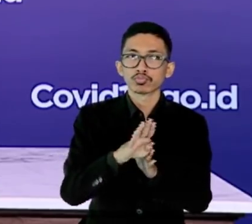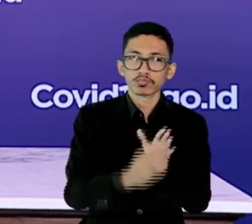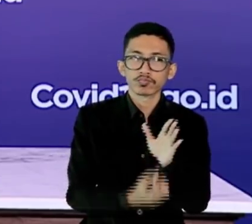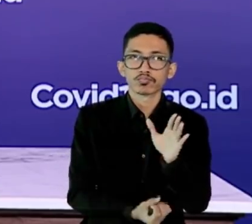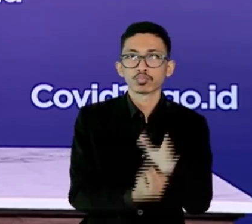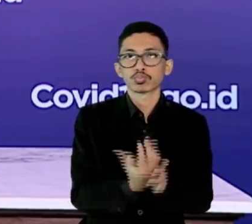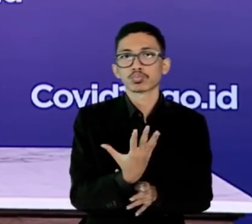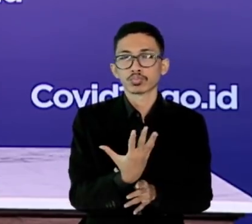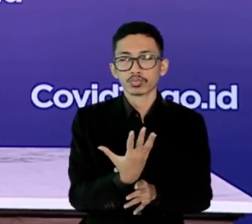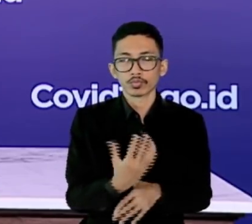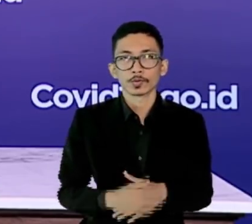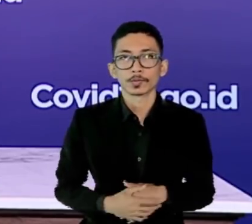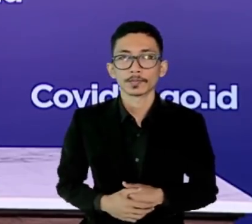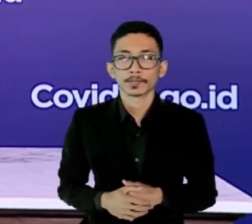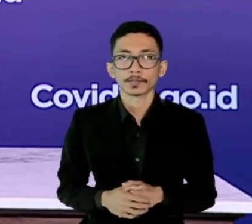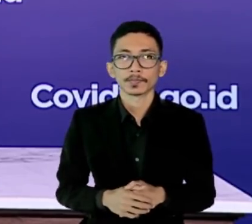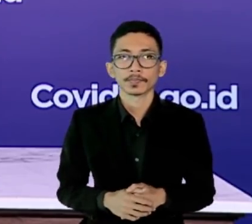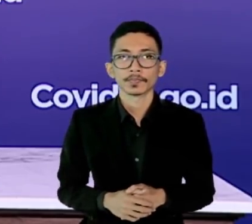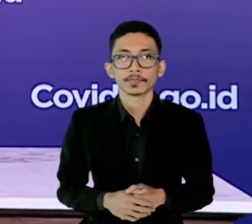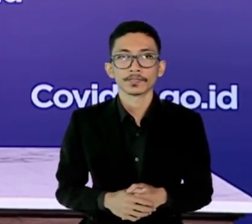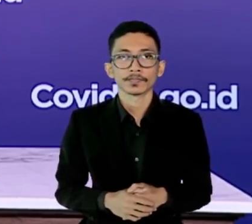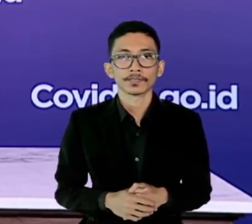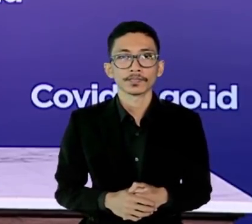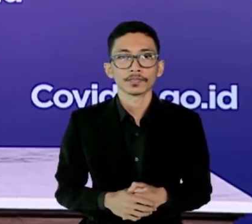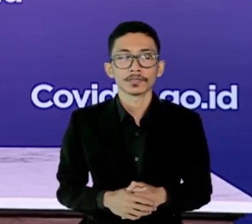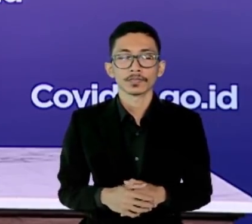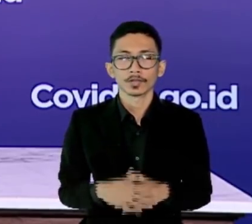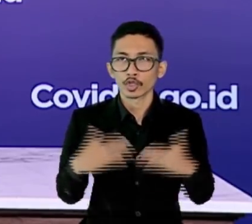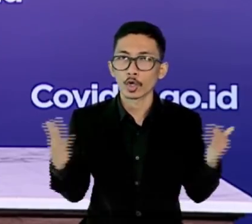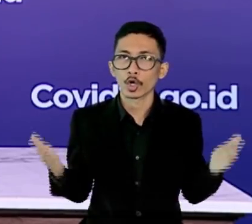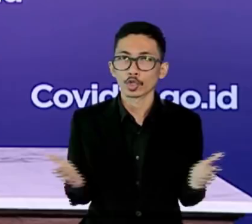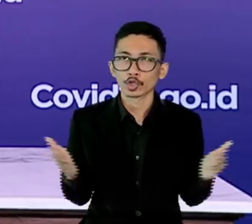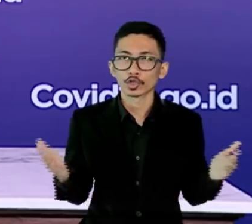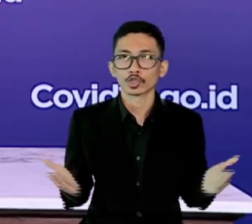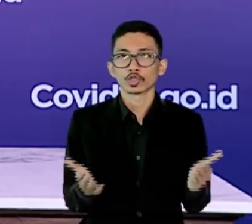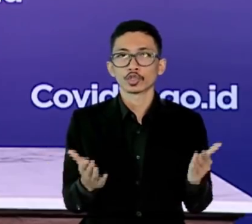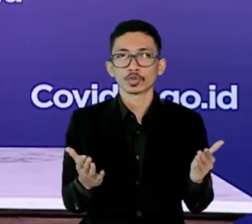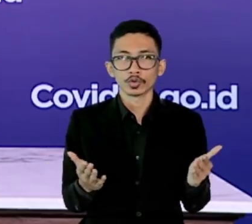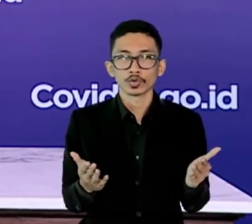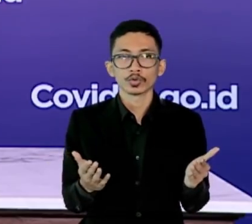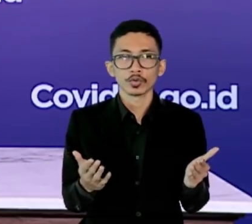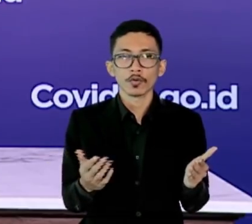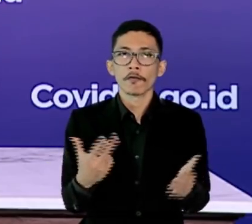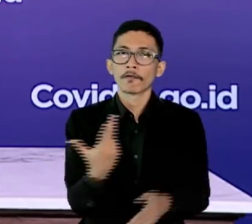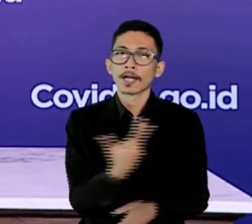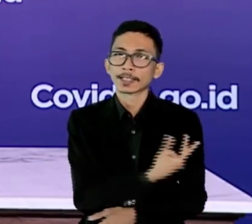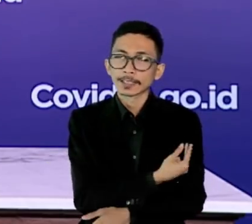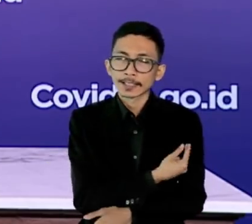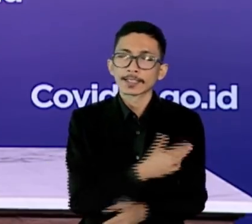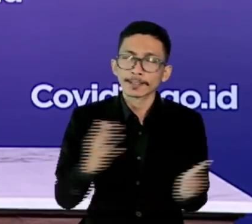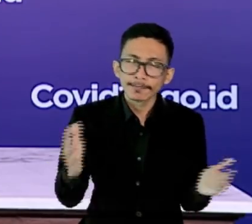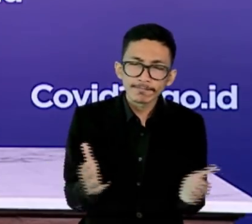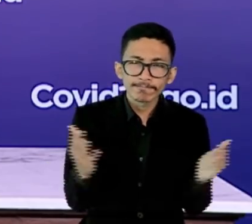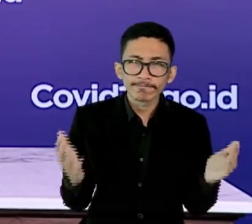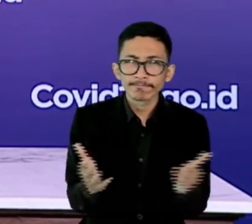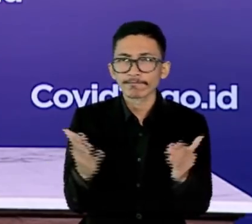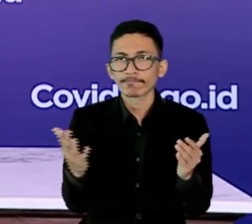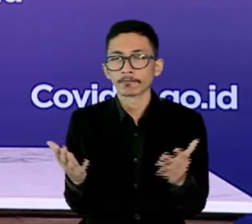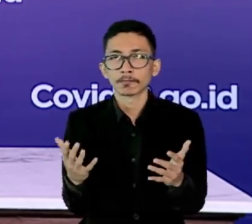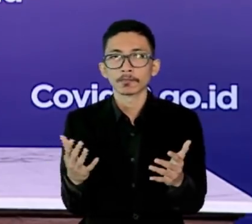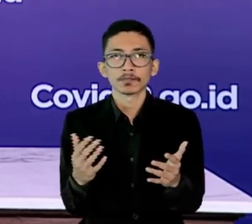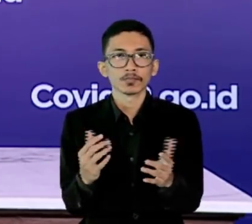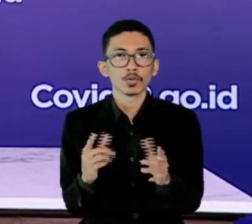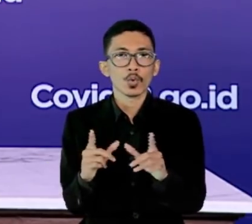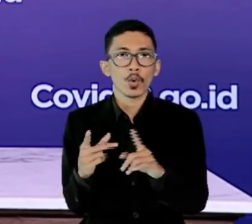dan pakar di Indonesia. Mendorong kita segera mempercepat memenuhi kebutuhan vaksinasi, bahkan melampaui